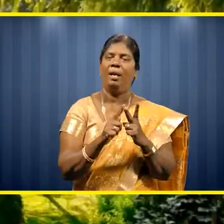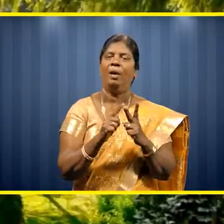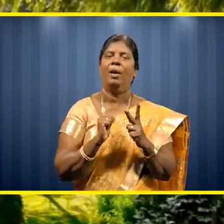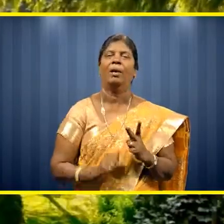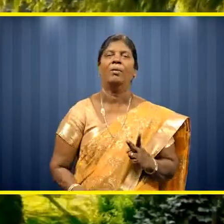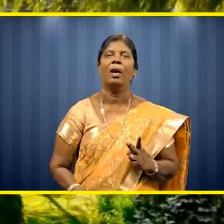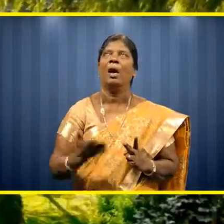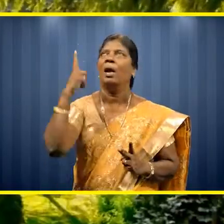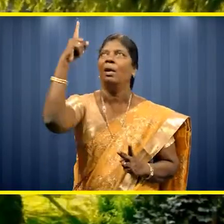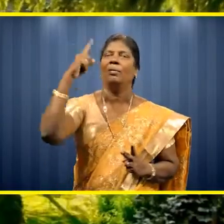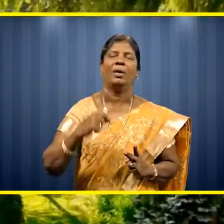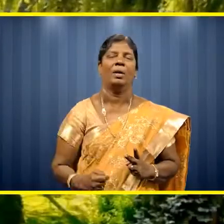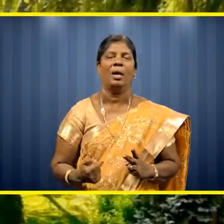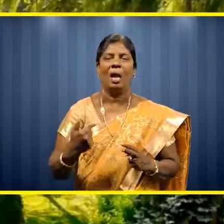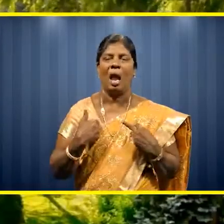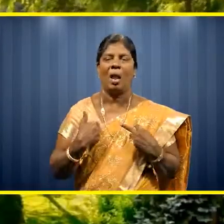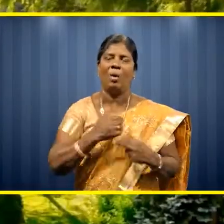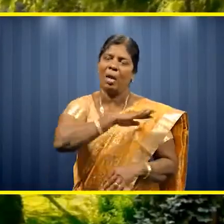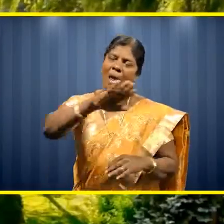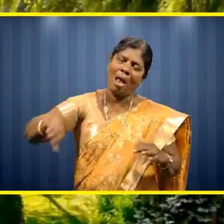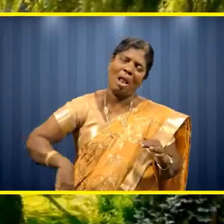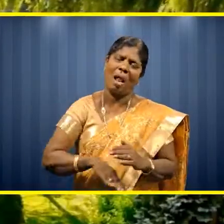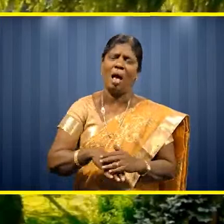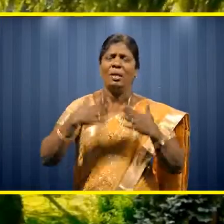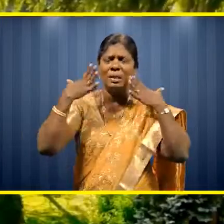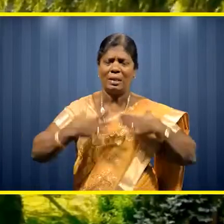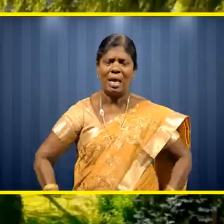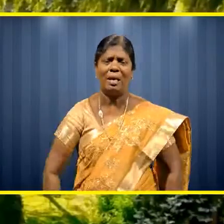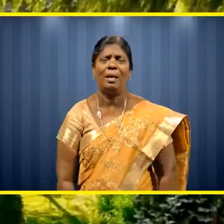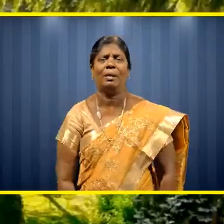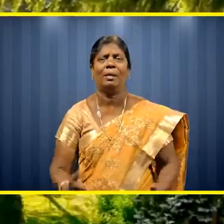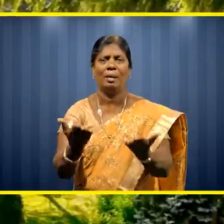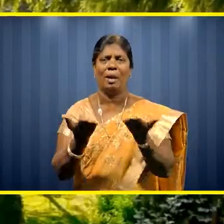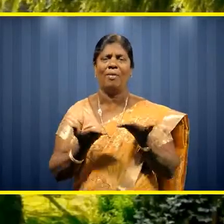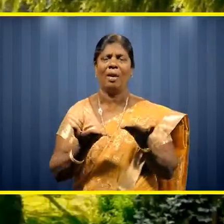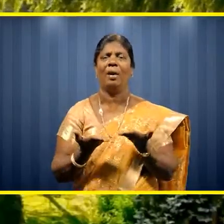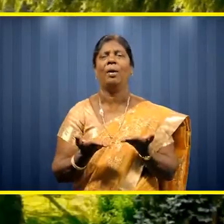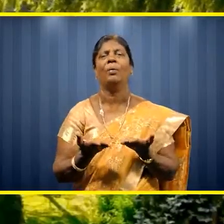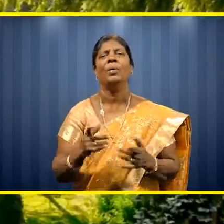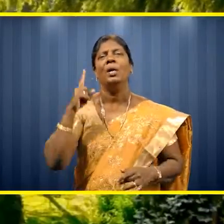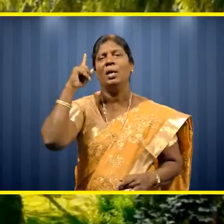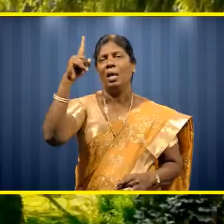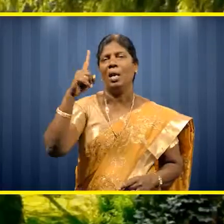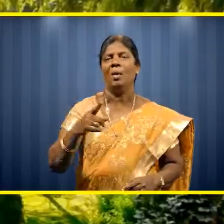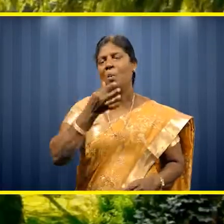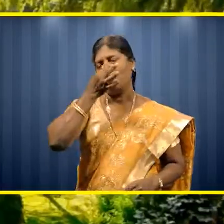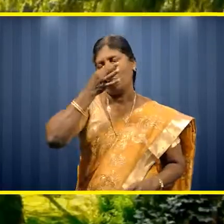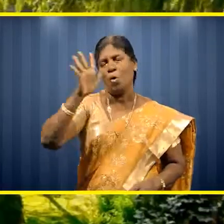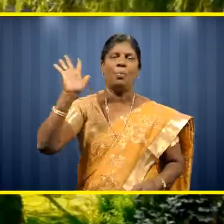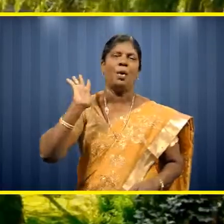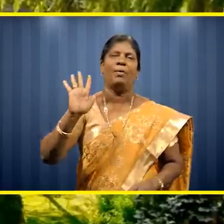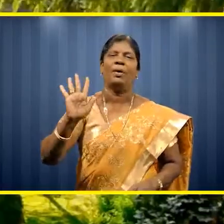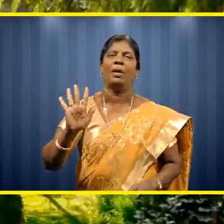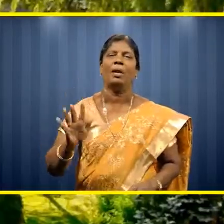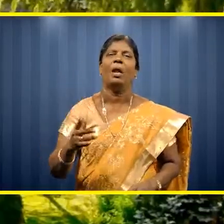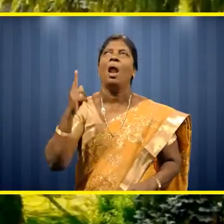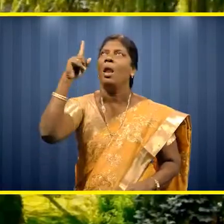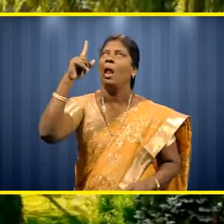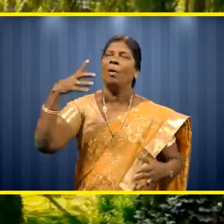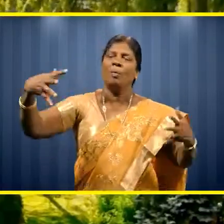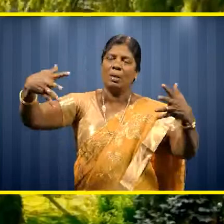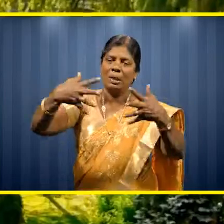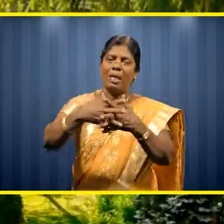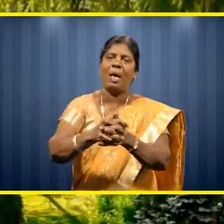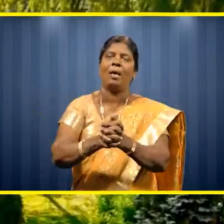கேளுங்கள். 2, ஆண்டவரே என்னுடைய எல்லா சரீர பிரகாரமான தேவைகளுக்கும் நீர்